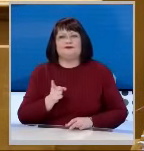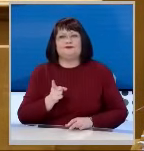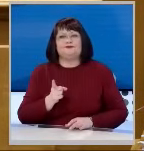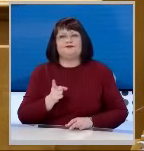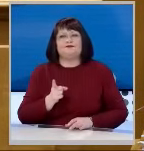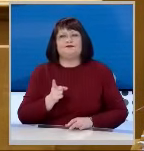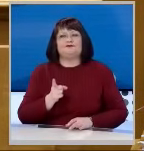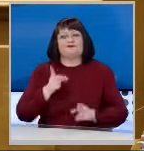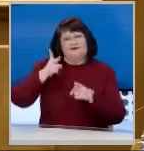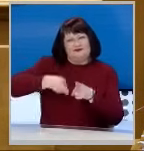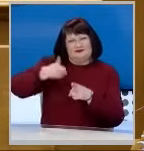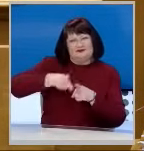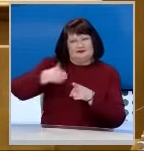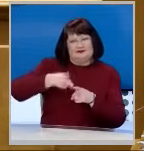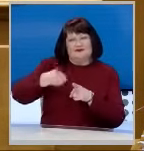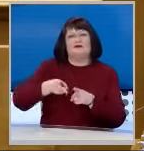στο